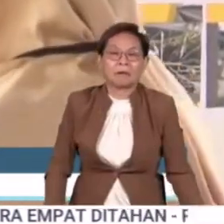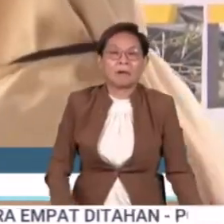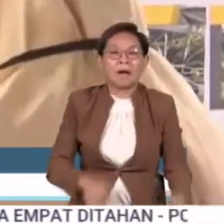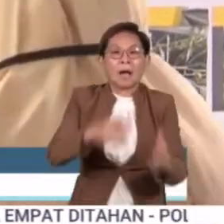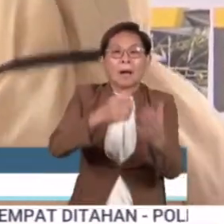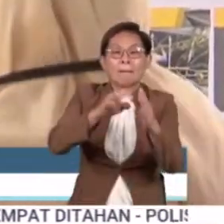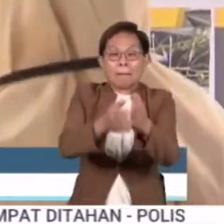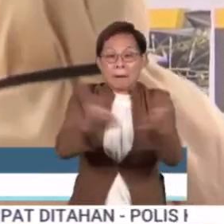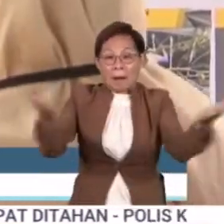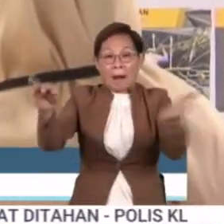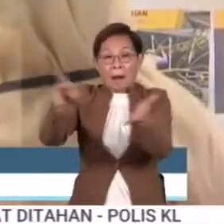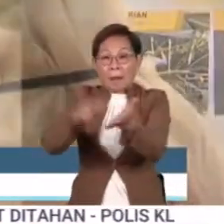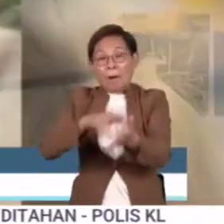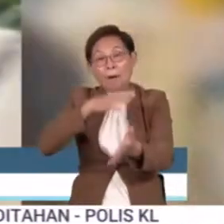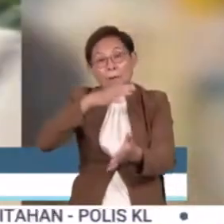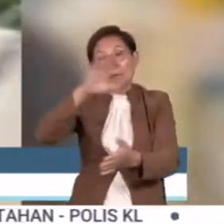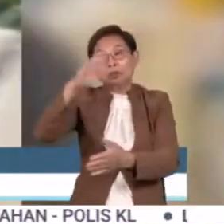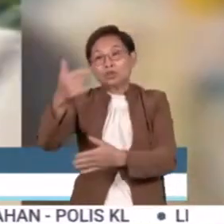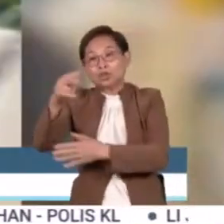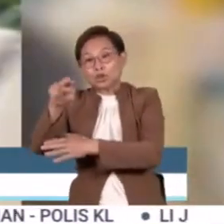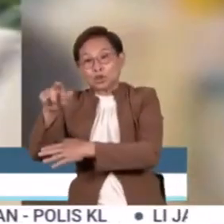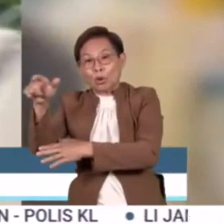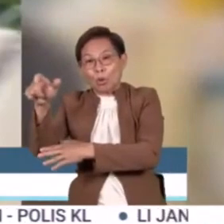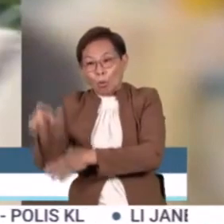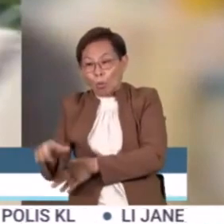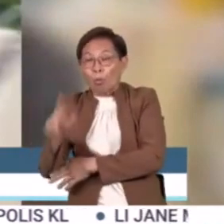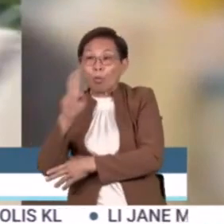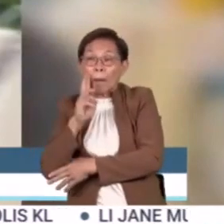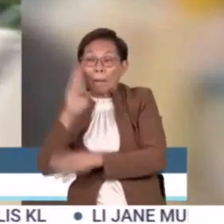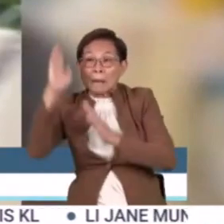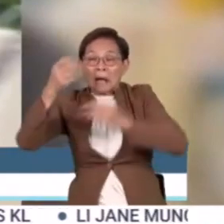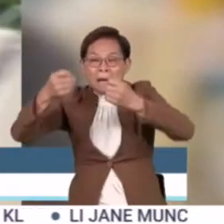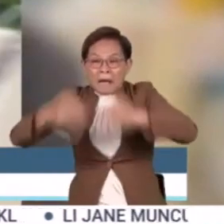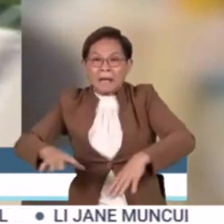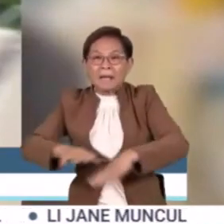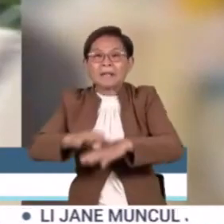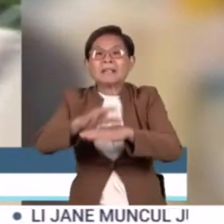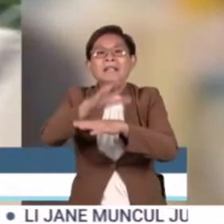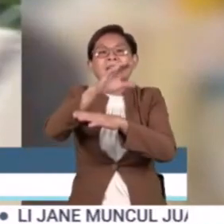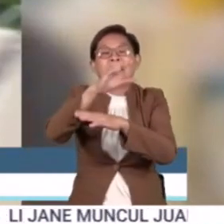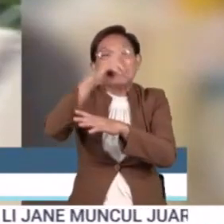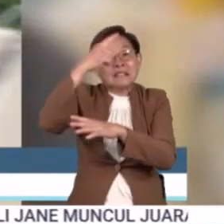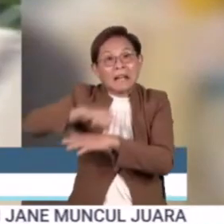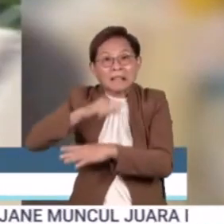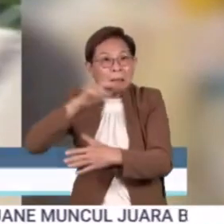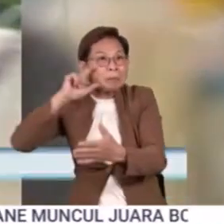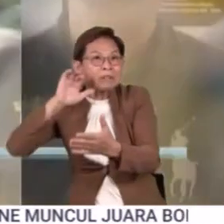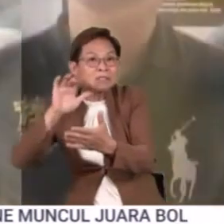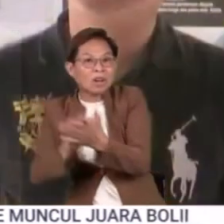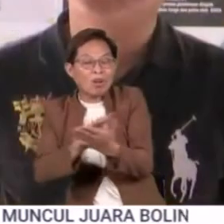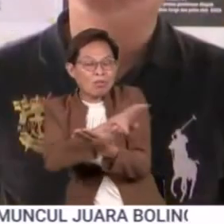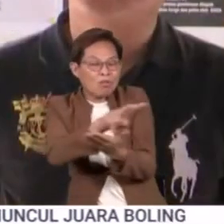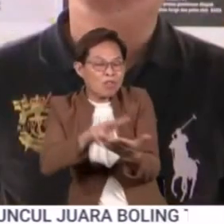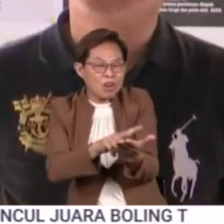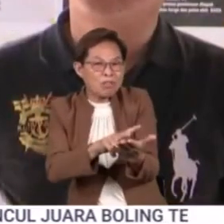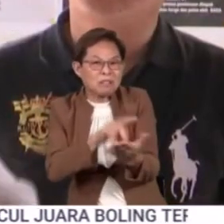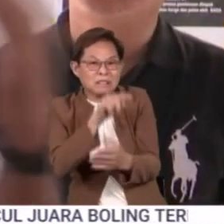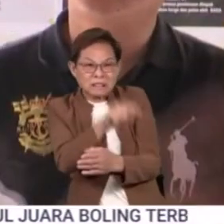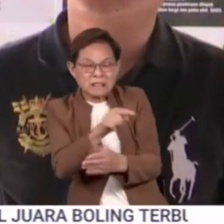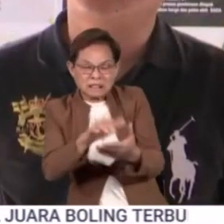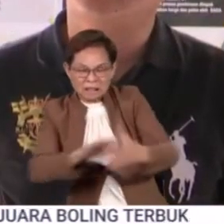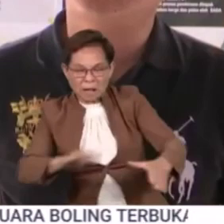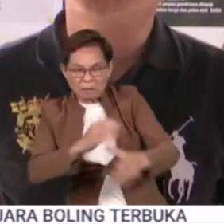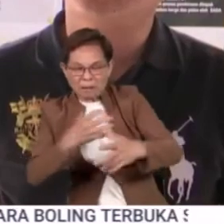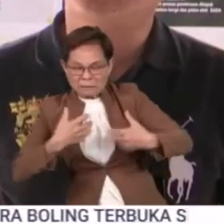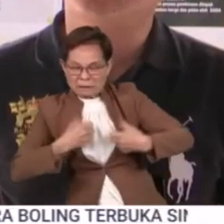Media semalam melaporkan ibu kepada Chong Sam Yi, wanita Malaysia yang dipercayai hilang di Chiang Mai, Thailand, tidak mempercayai video anaknya itu mendakwa dirinya selamat